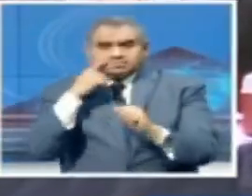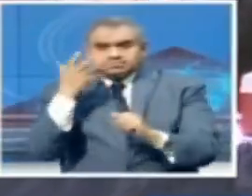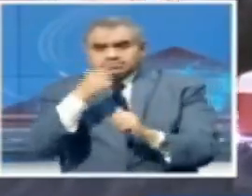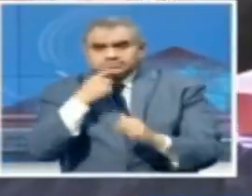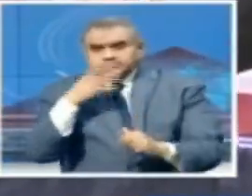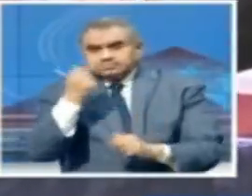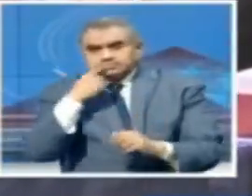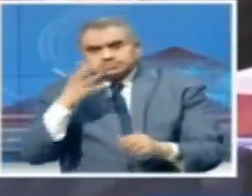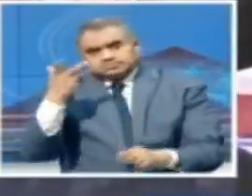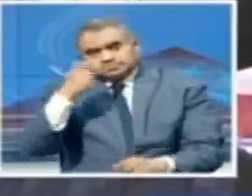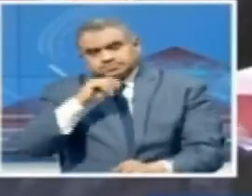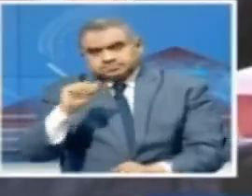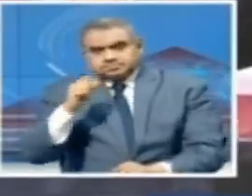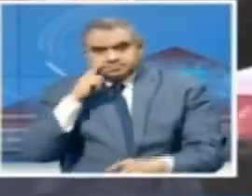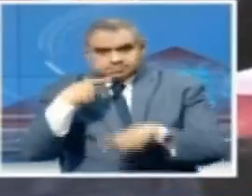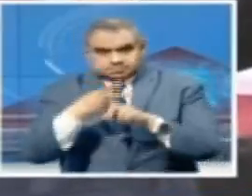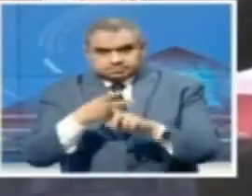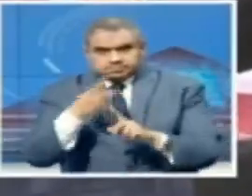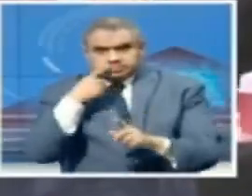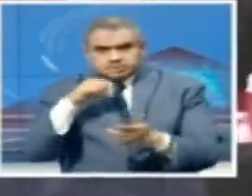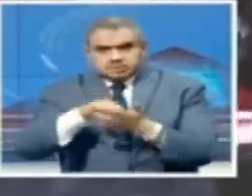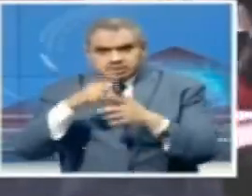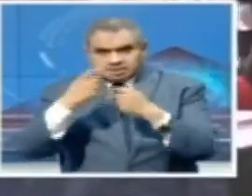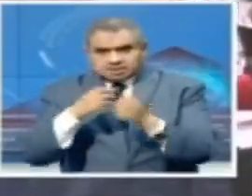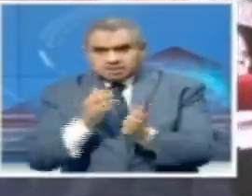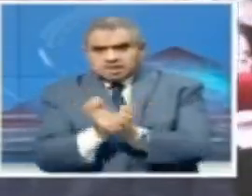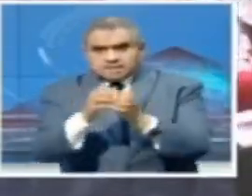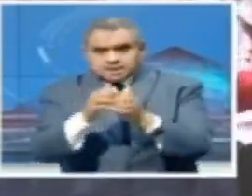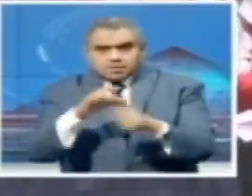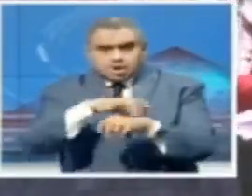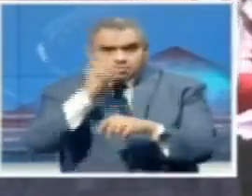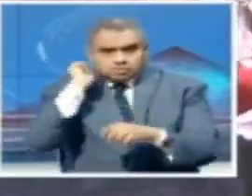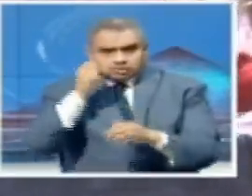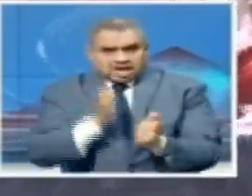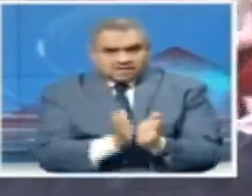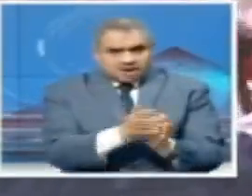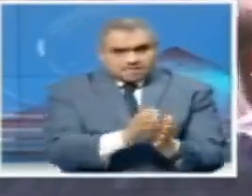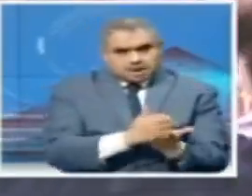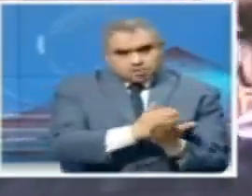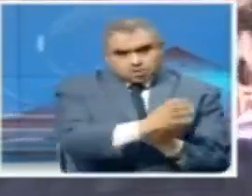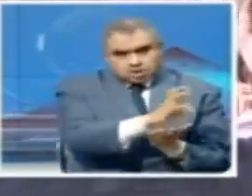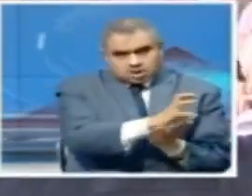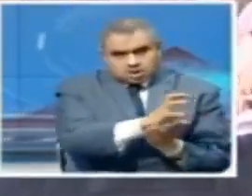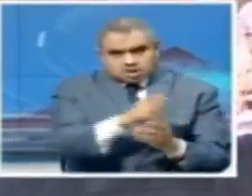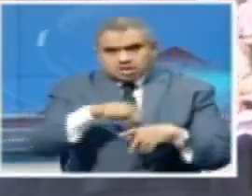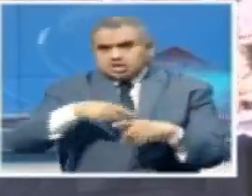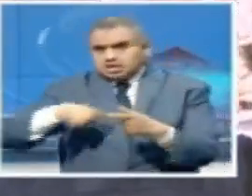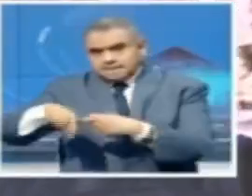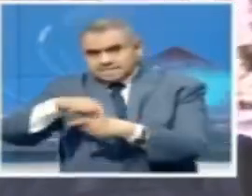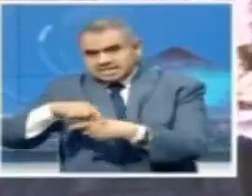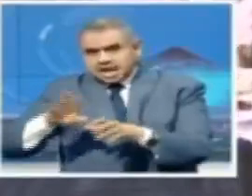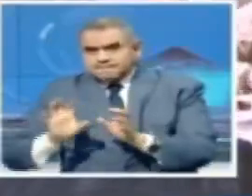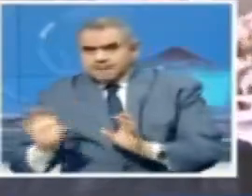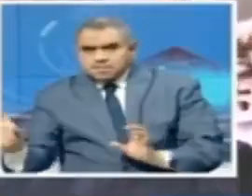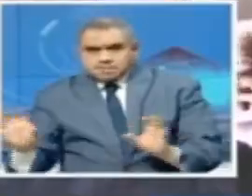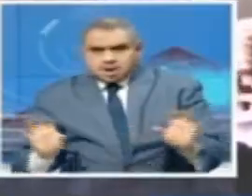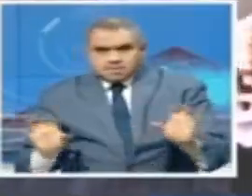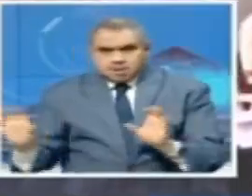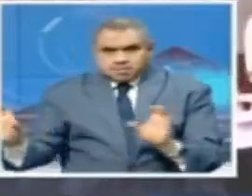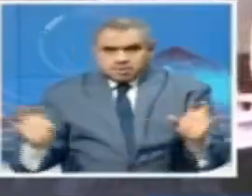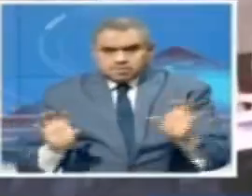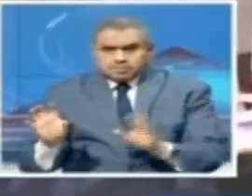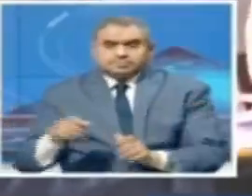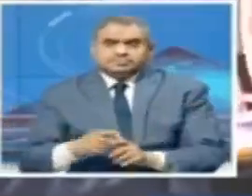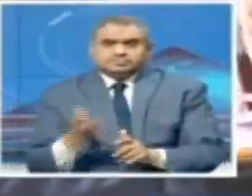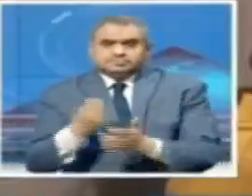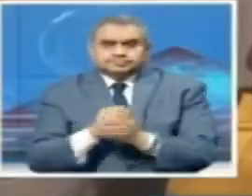فئه متحركه وفئه ثابته، بنثبت الفئه في المستشفيات وفي الاسواق والميادين العامه، وكمان